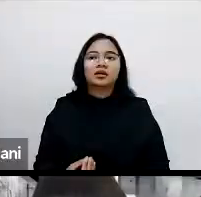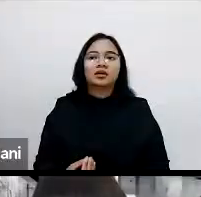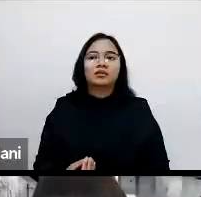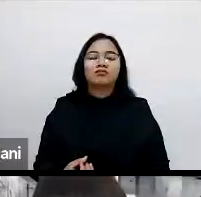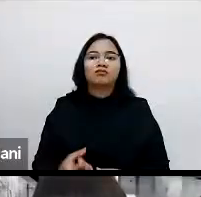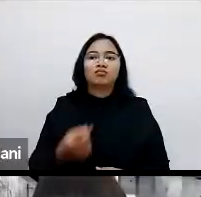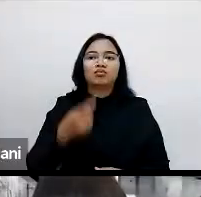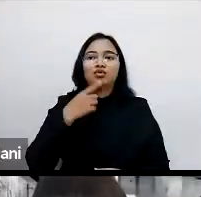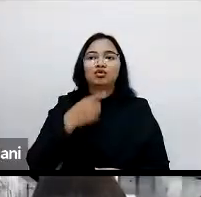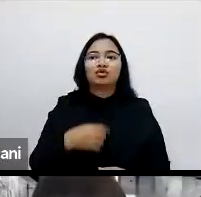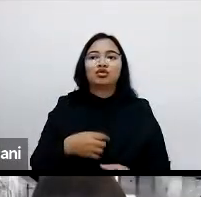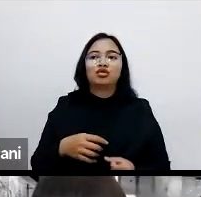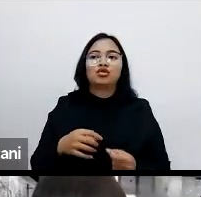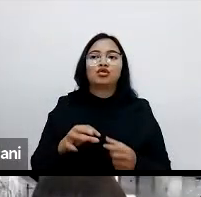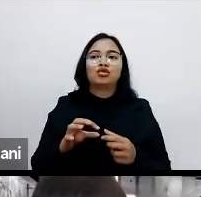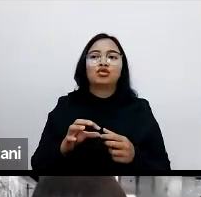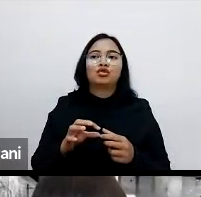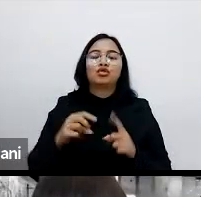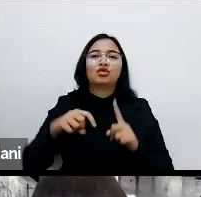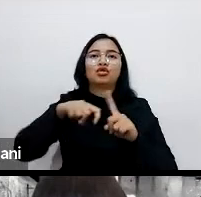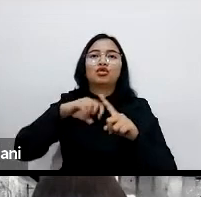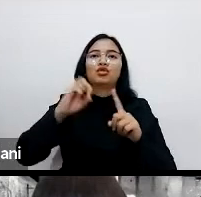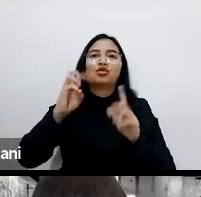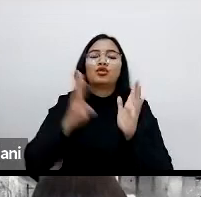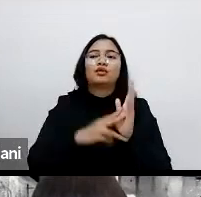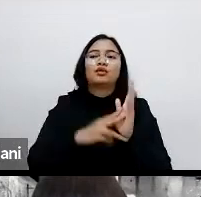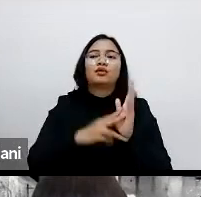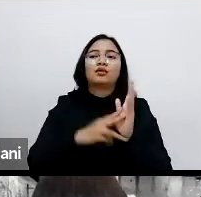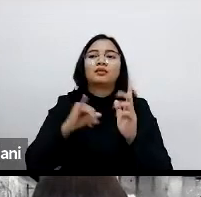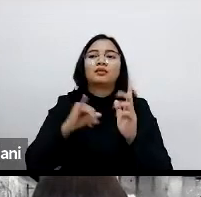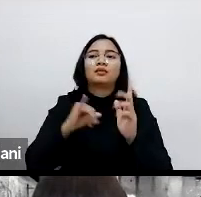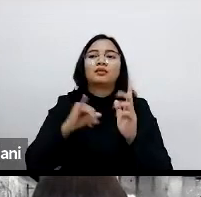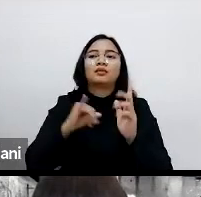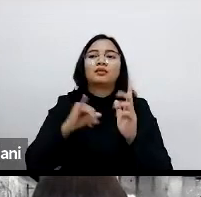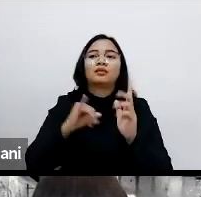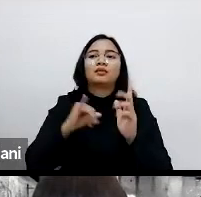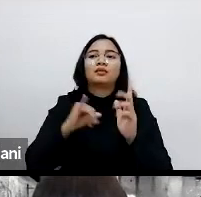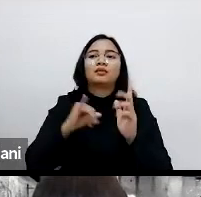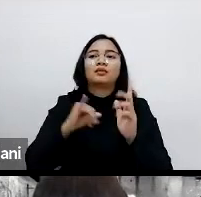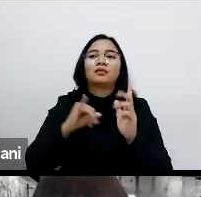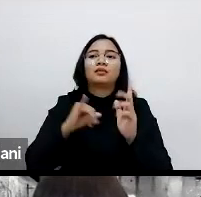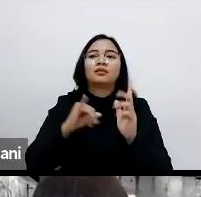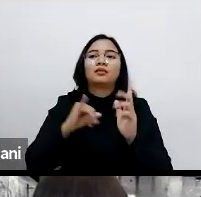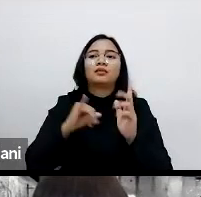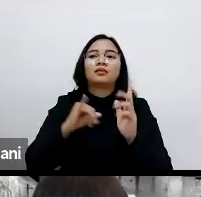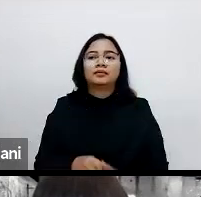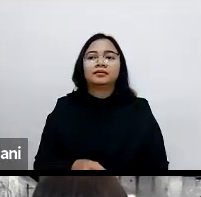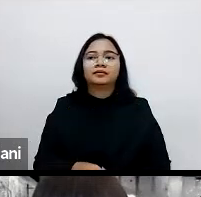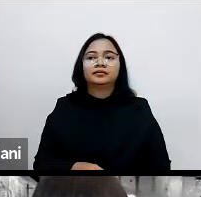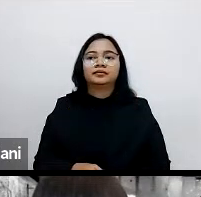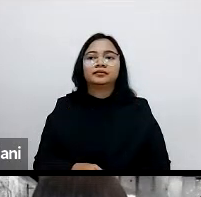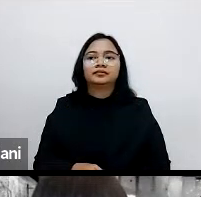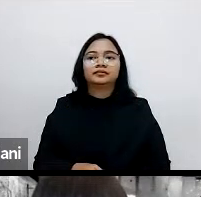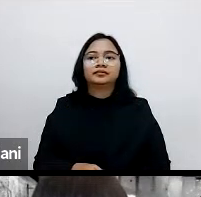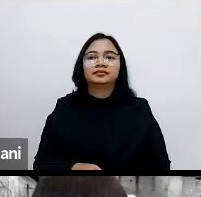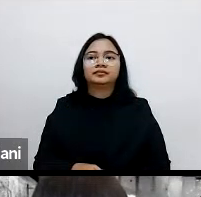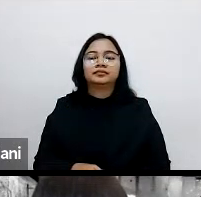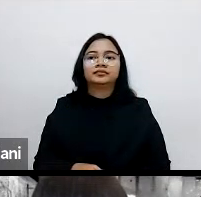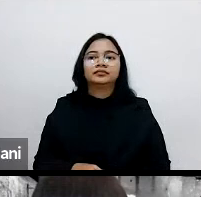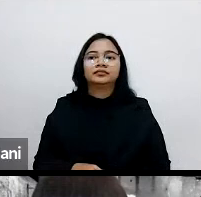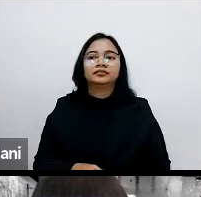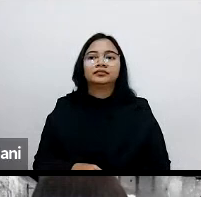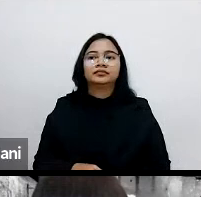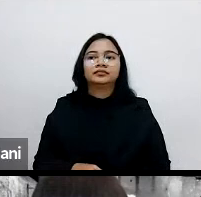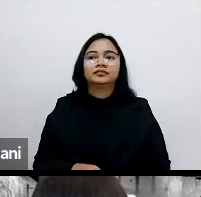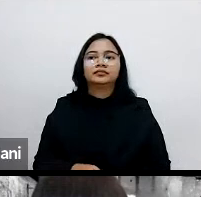lembaga tersendiri yang mengatur apa namanya isu tentang kekerasan seksual ini tentunya kan butuh juga pendanaan gitu